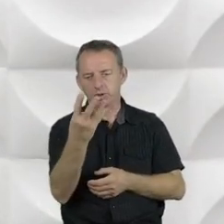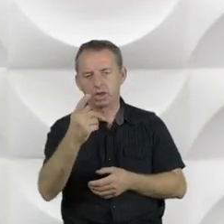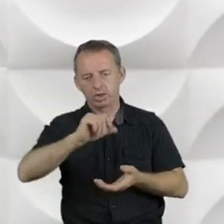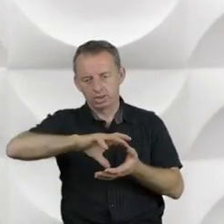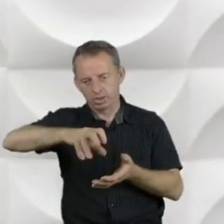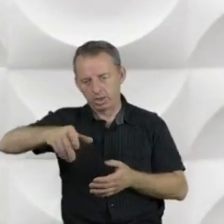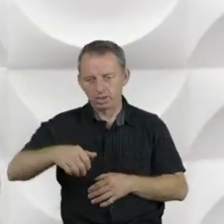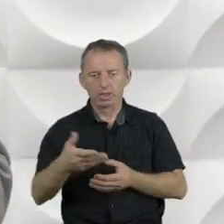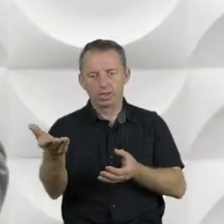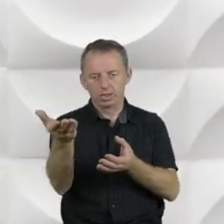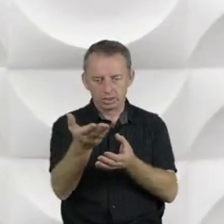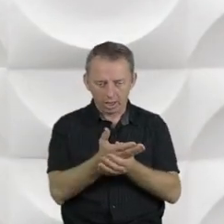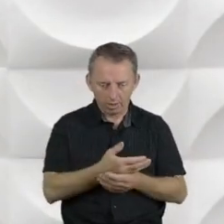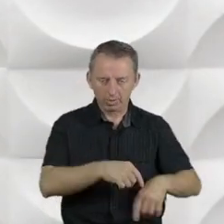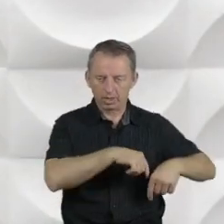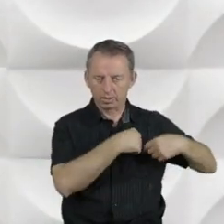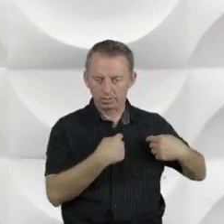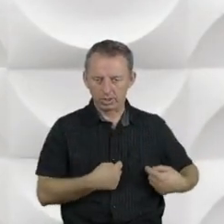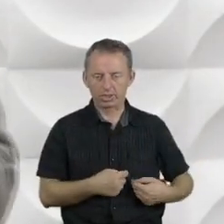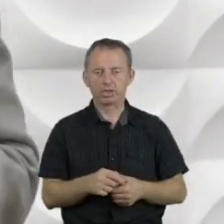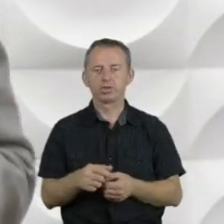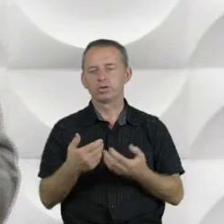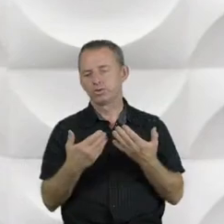klas. Zapraszam serdecznie.